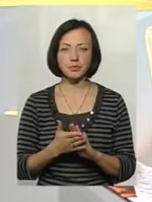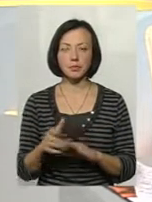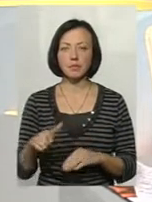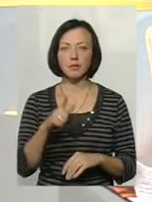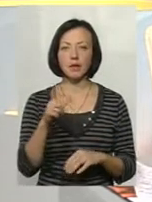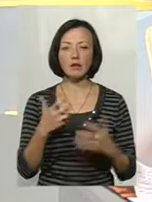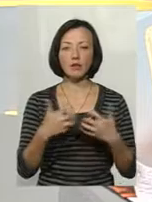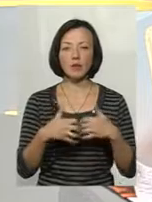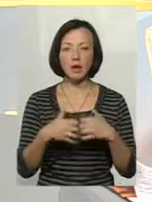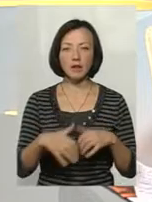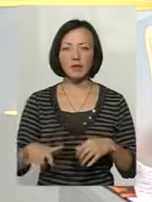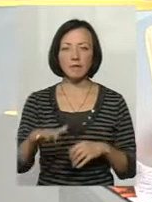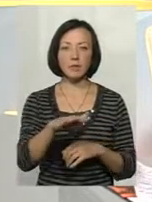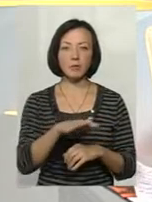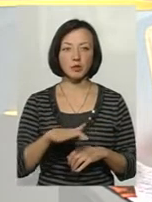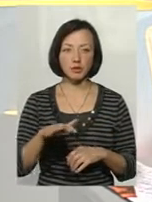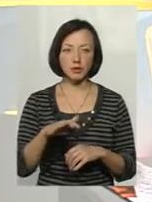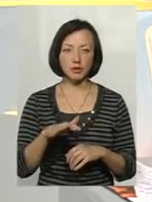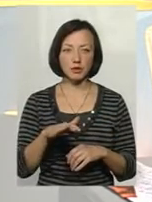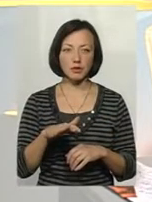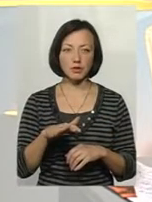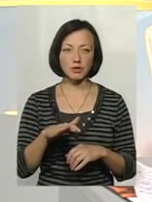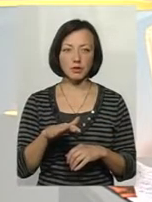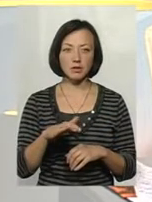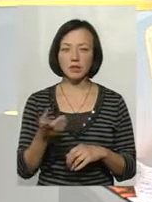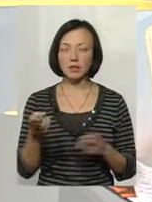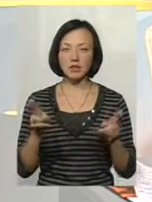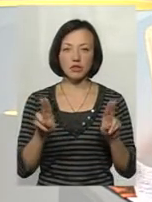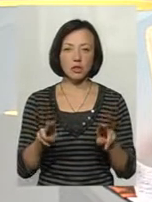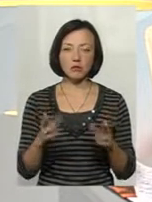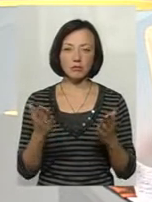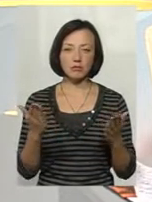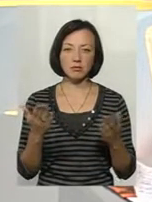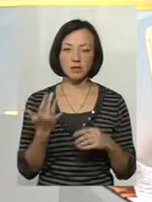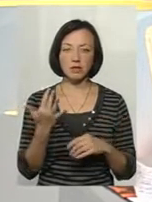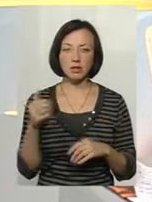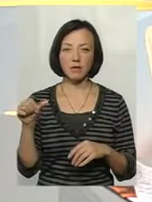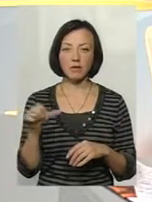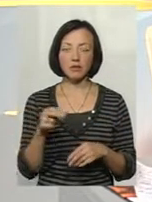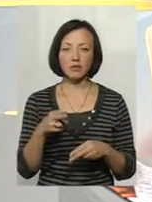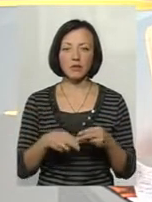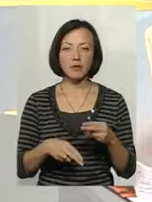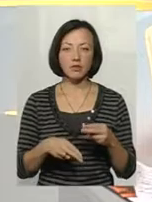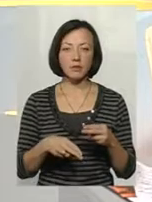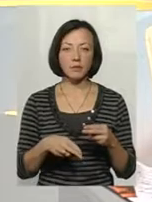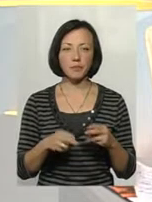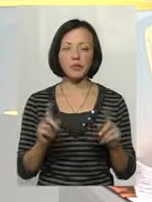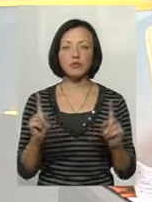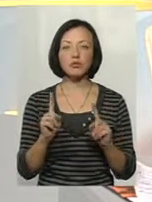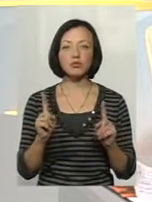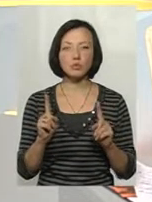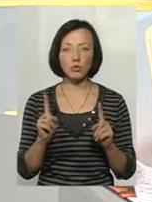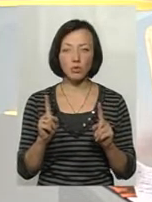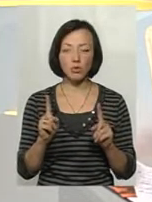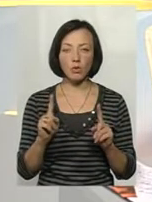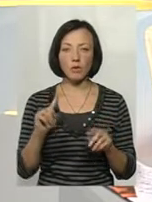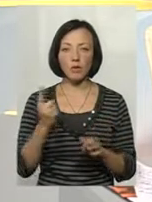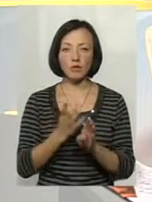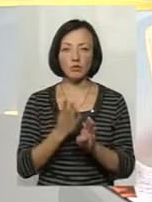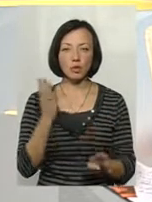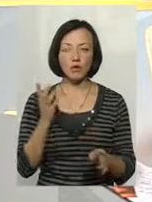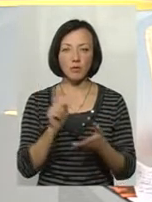газового обладнання в приміщенні, нас залишається буквально пару хвилин до завершення, що